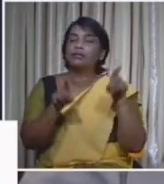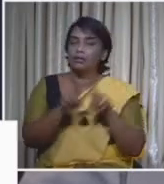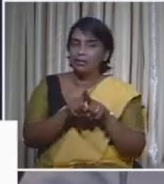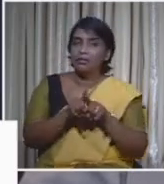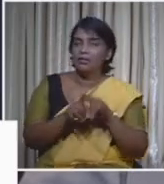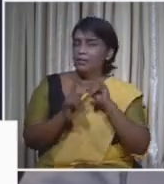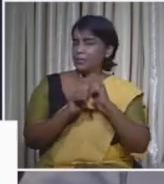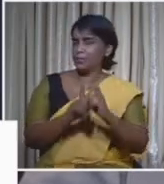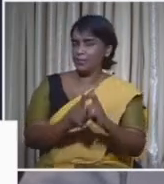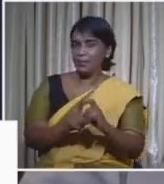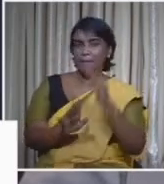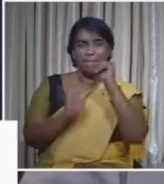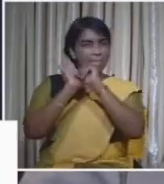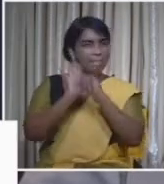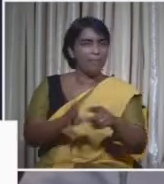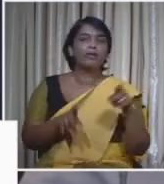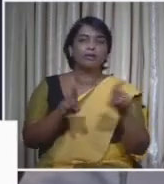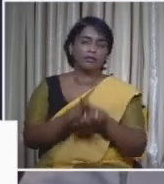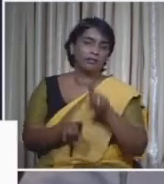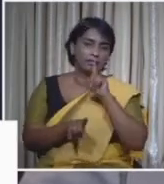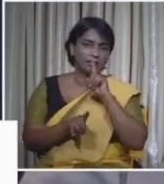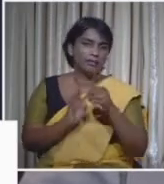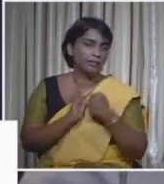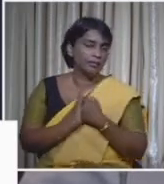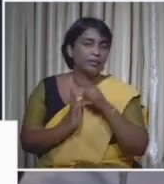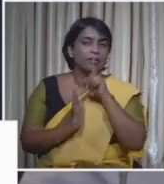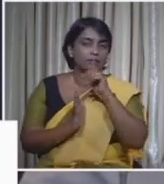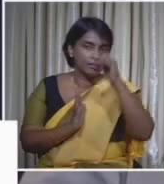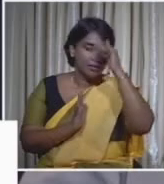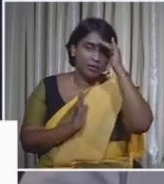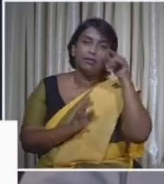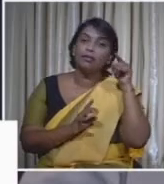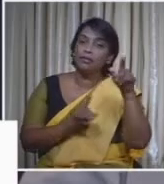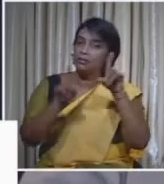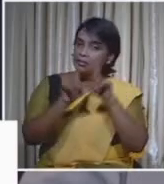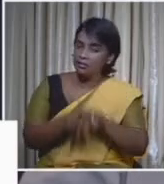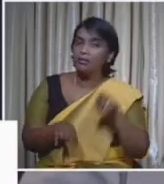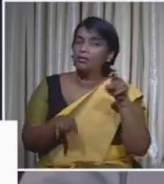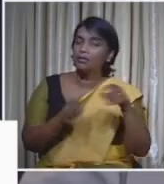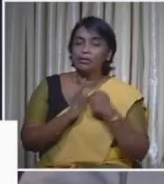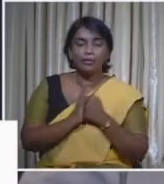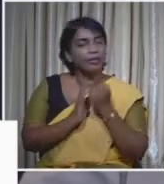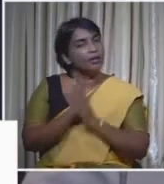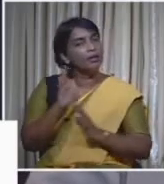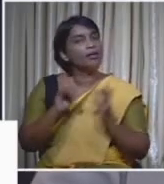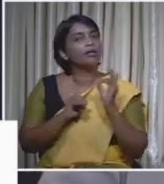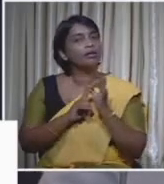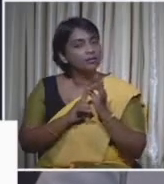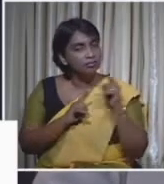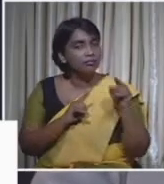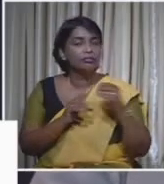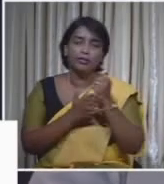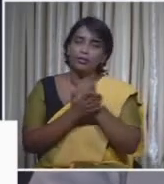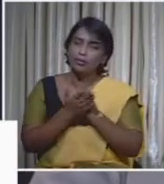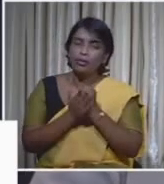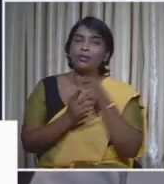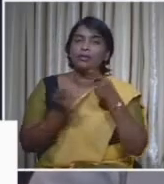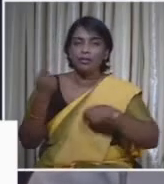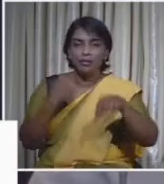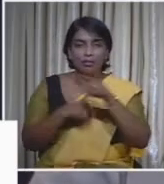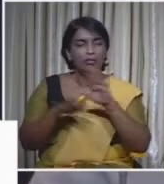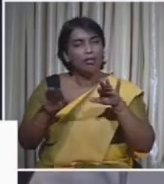දැඩි අවමානයක් කියලා මම ඉල්ලනවා. ගරු කතානායකතුමනි, එබැවින් ගරු මන්ත්‍රීතුමියන්ලා සියලු දෙනාට